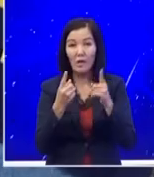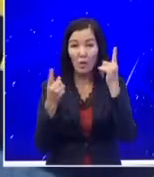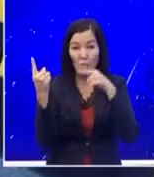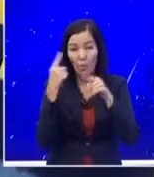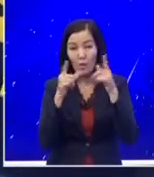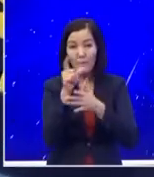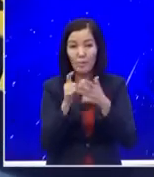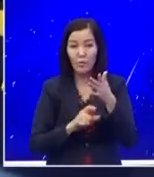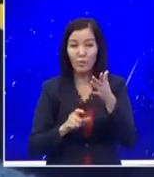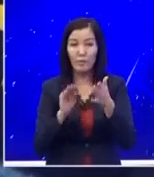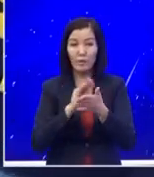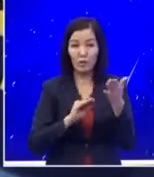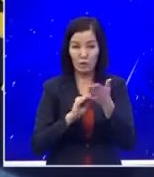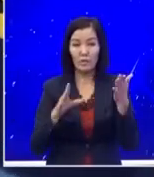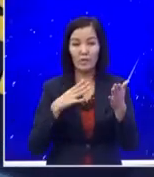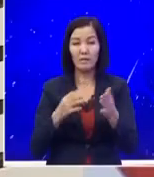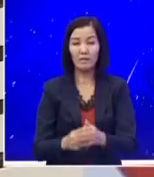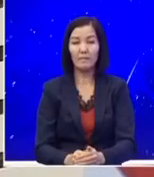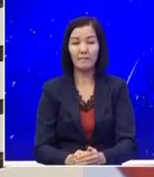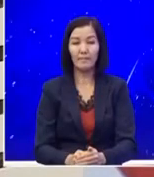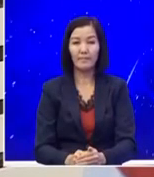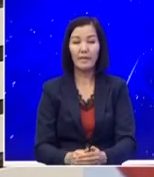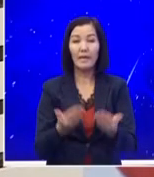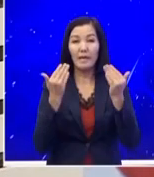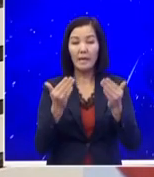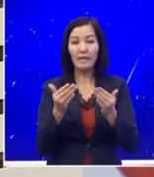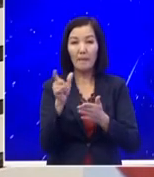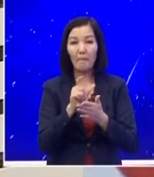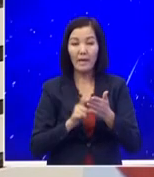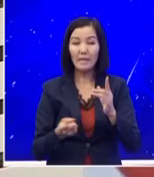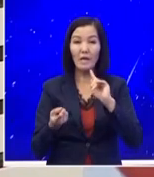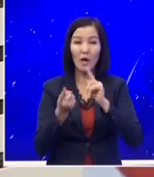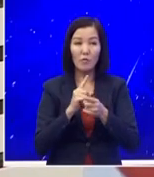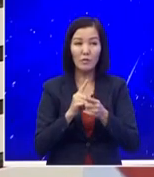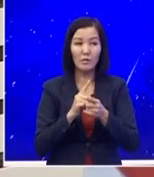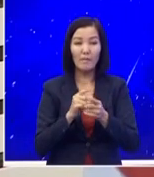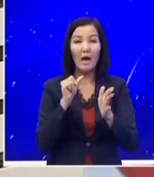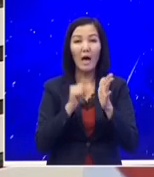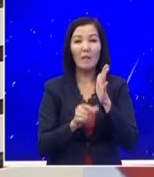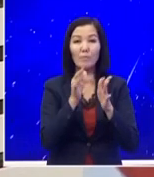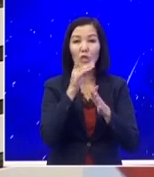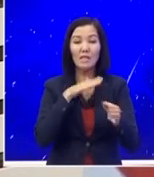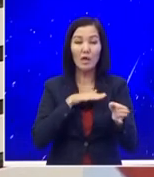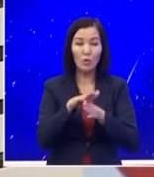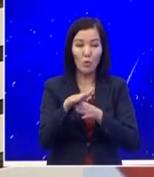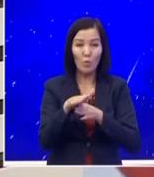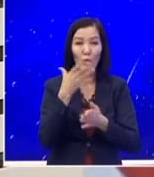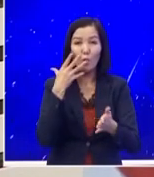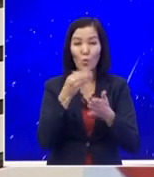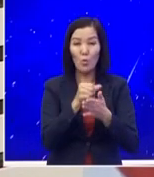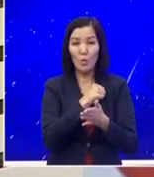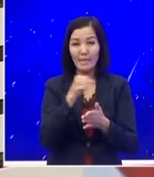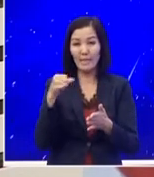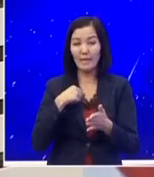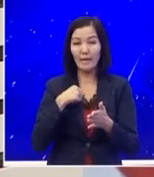сол айтыс жолымен біраз биіктерге шықты. Енді поэзияға келіп, міне Асқаралы 60-ында өзінің жүректің